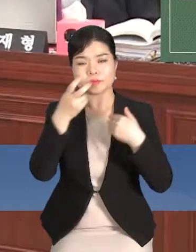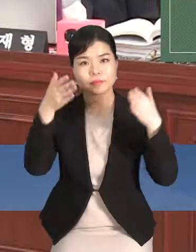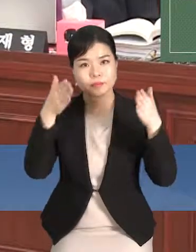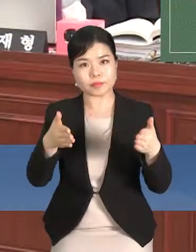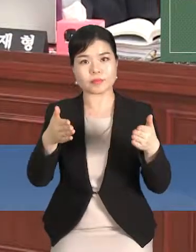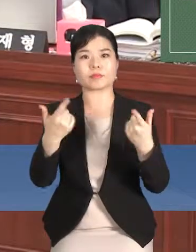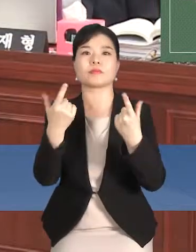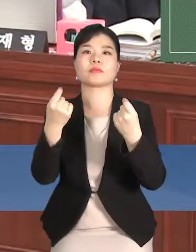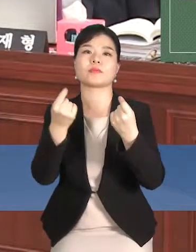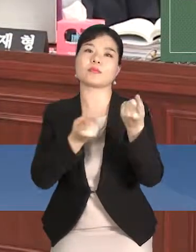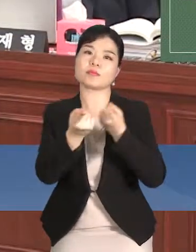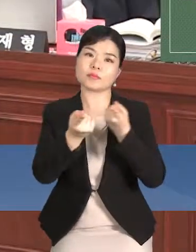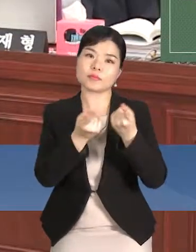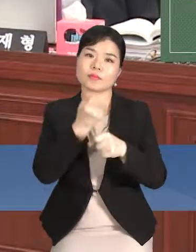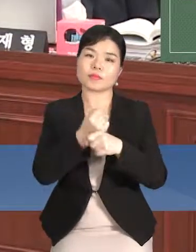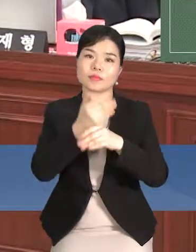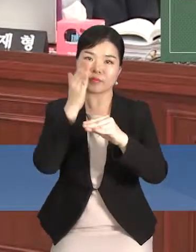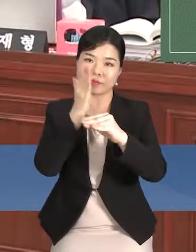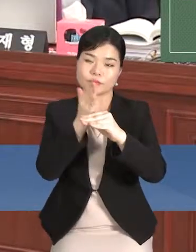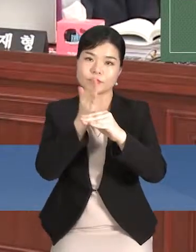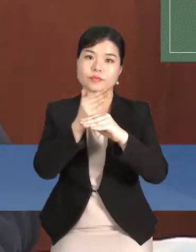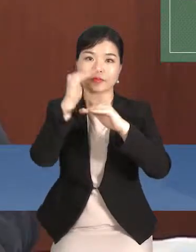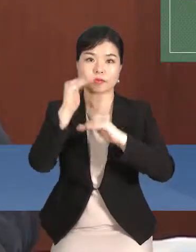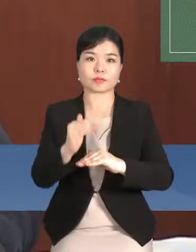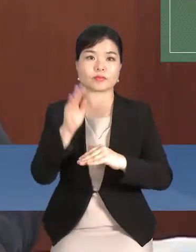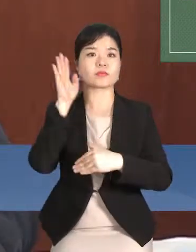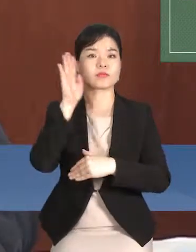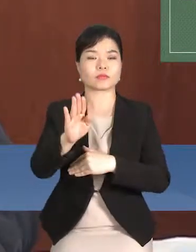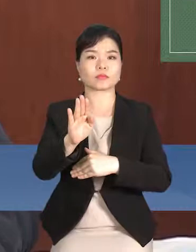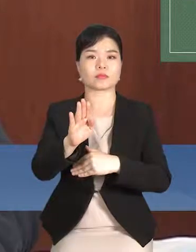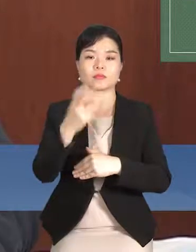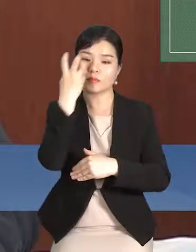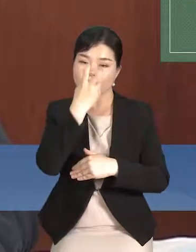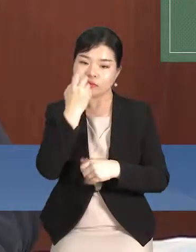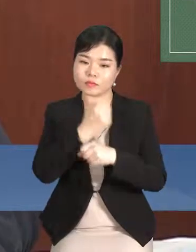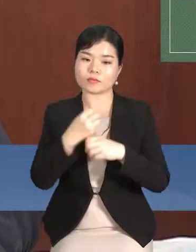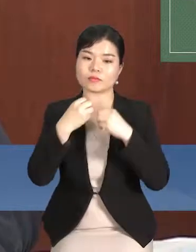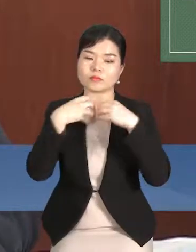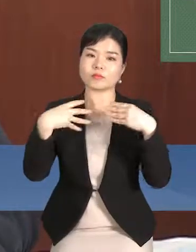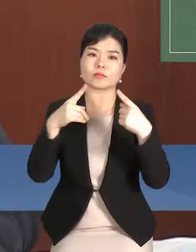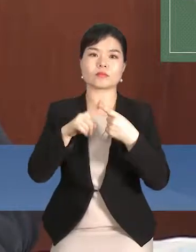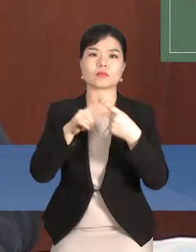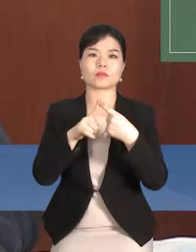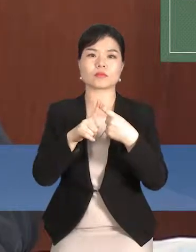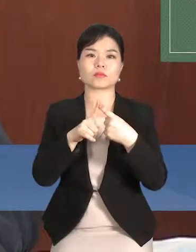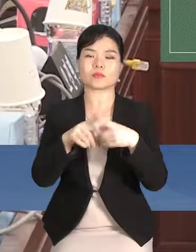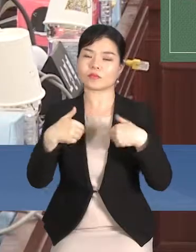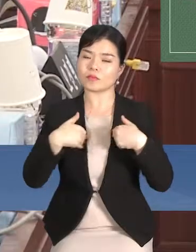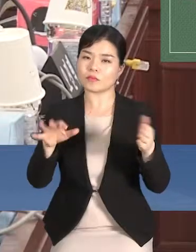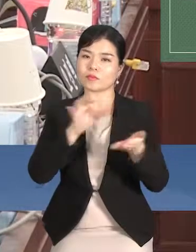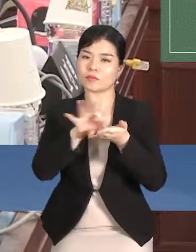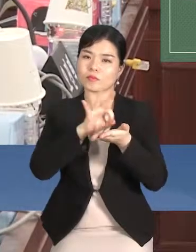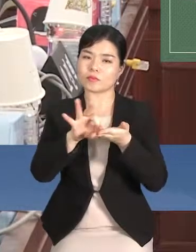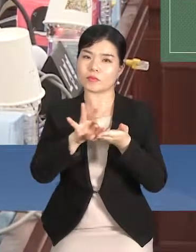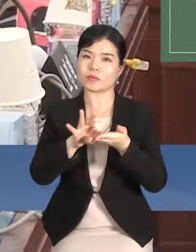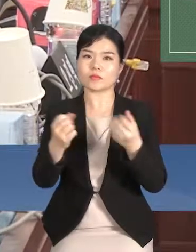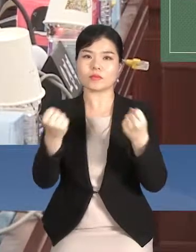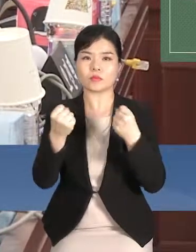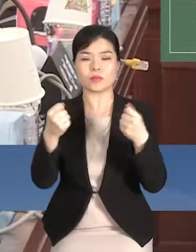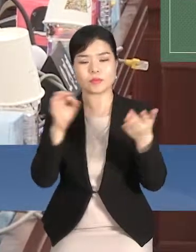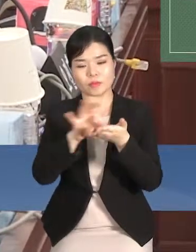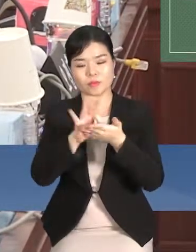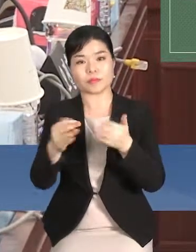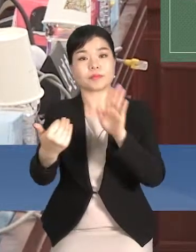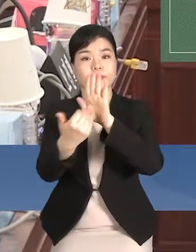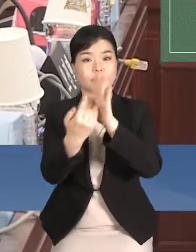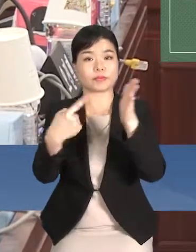주기와 동일하게 조정한다는 것이 주 내용으로 앞으로는 실태 조사 중복에 따른 불필요한 예산과 행정력 낭비를